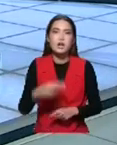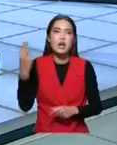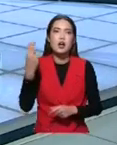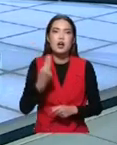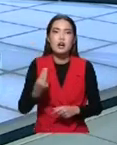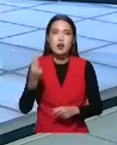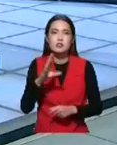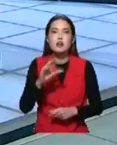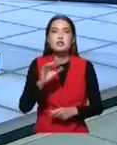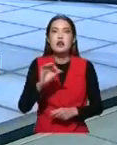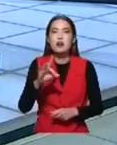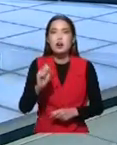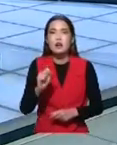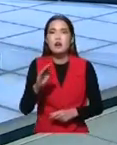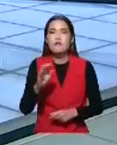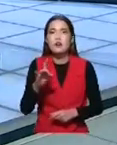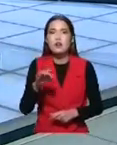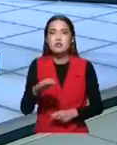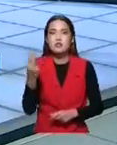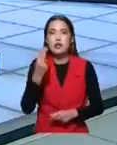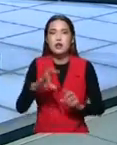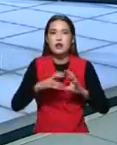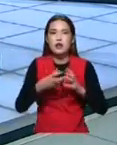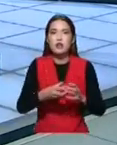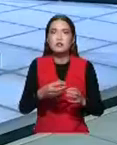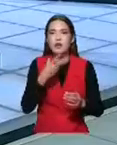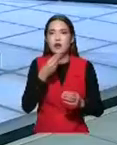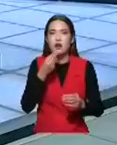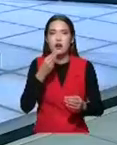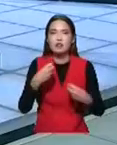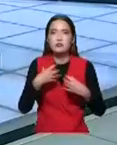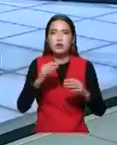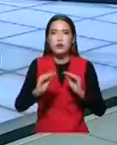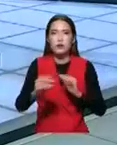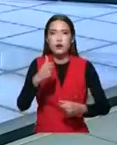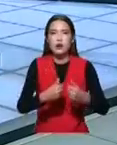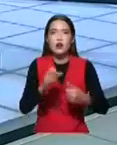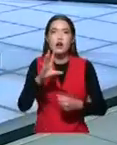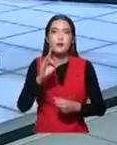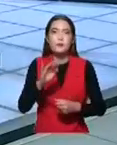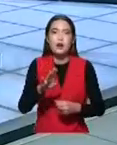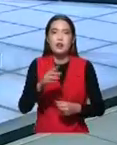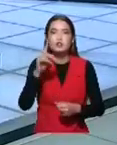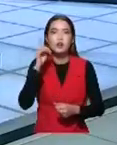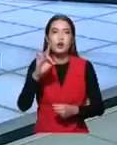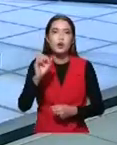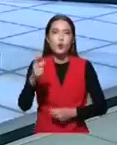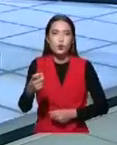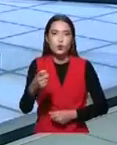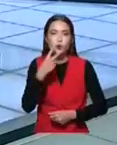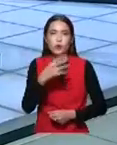Астанада Сарыарқа Артфест Астана халықаралық сән фестивалі өтті. Жобаға Аманат партиясы мен жастар оқу жастар қанаты мұрындық